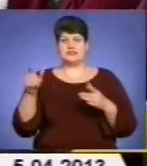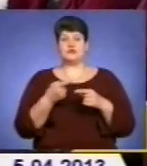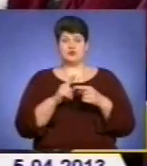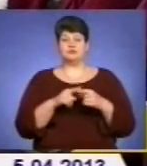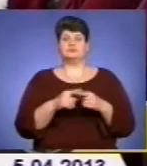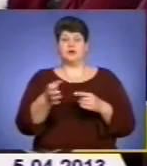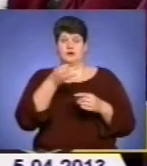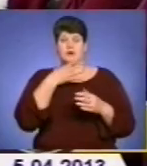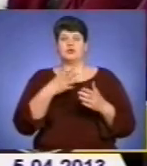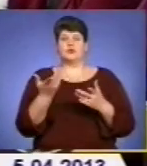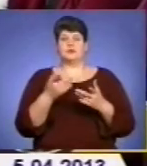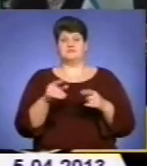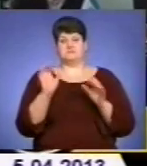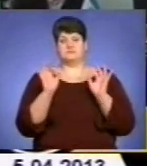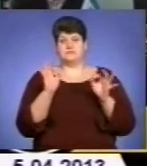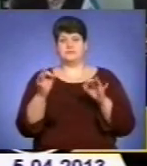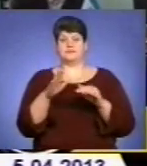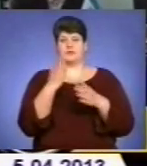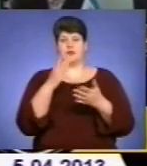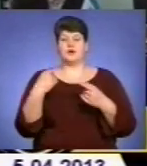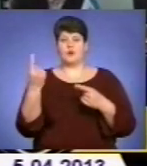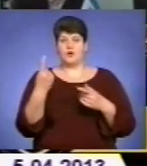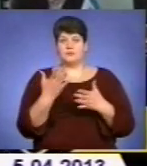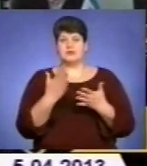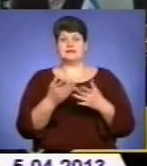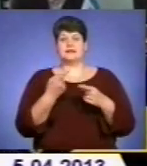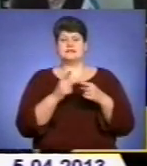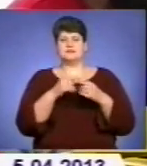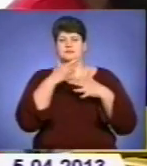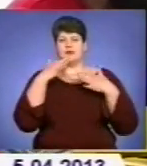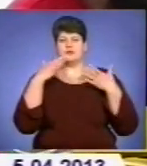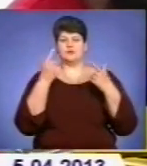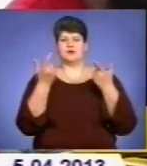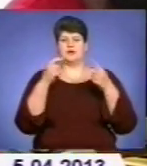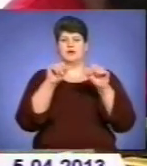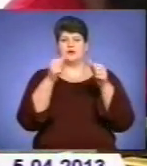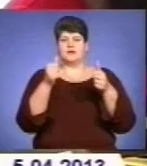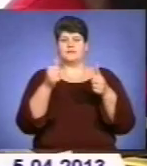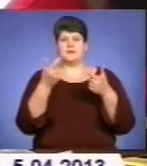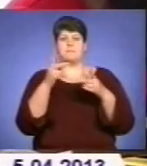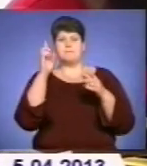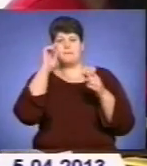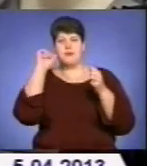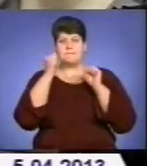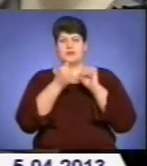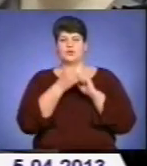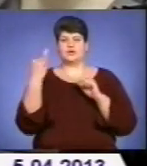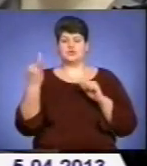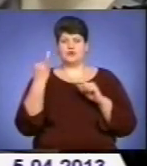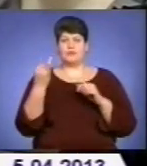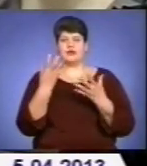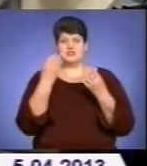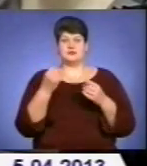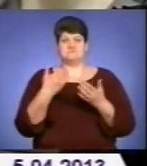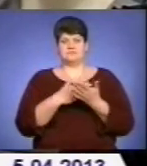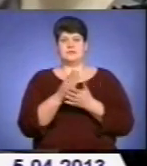транскордонне розміщення в області, а ще багатющий арсенал історичних пам'яток, природні багатства. Ще б до цього доплюсувати якісну сферу